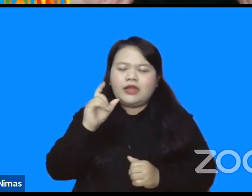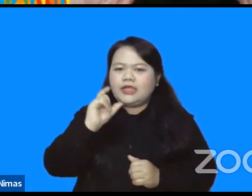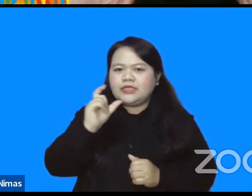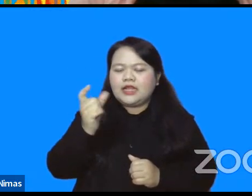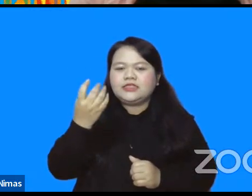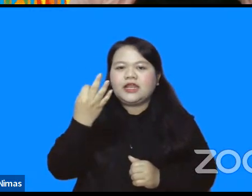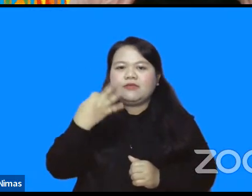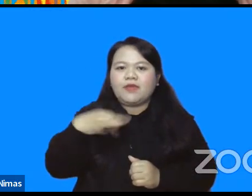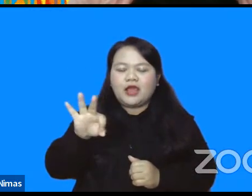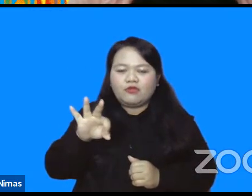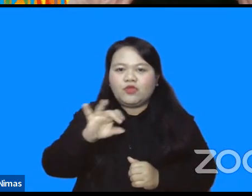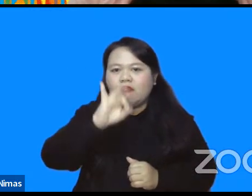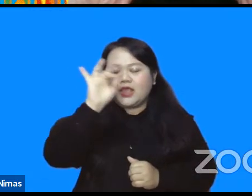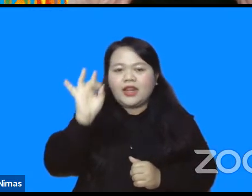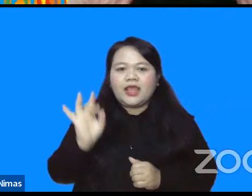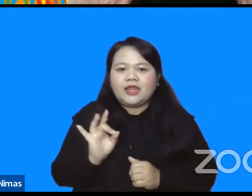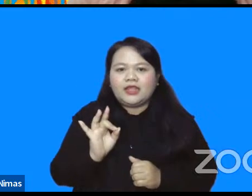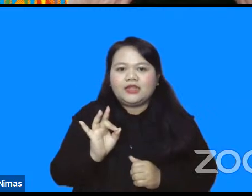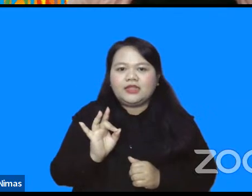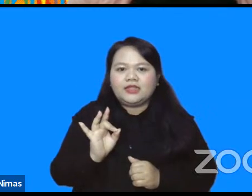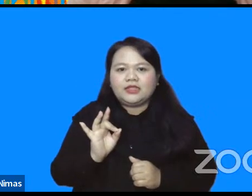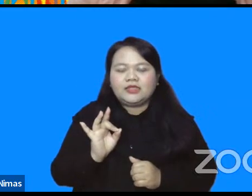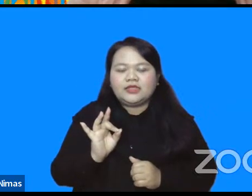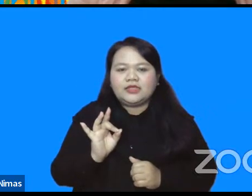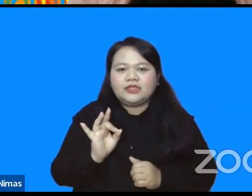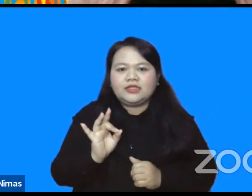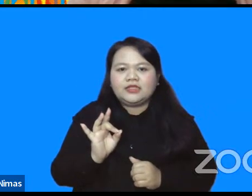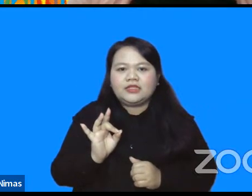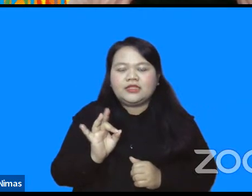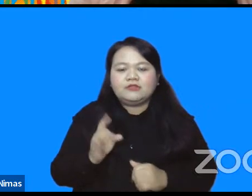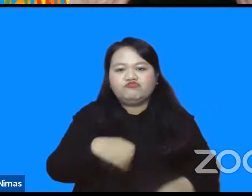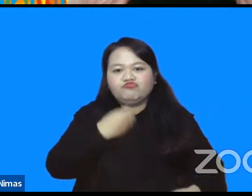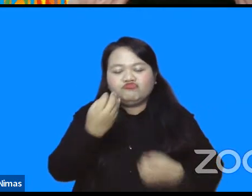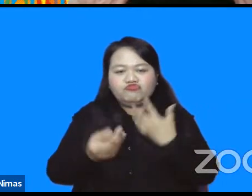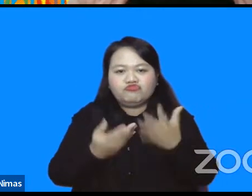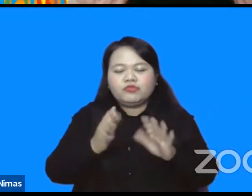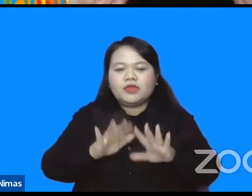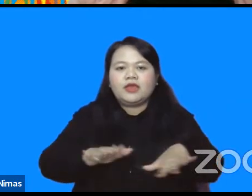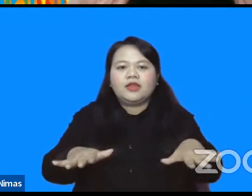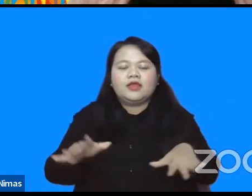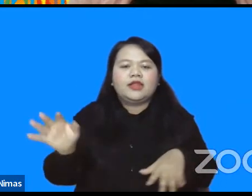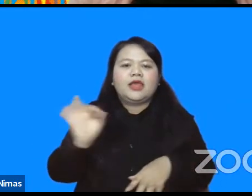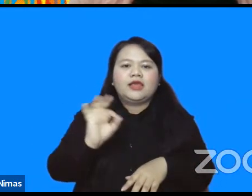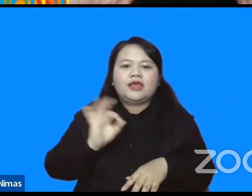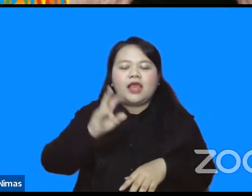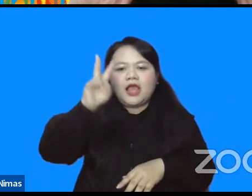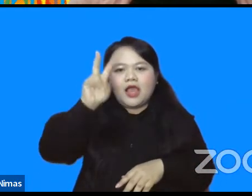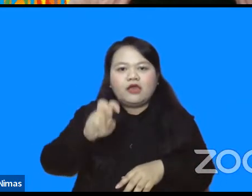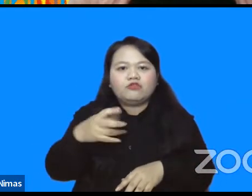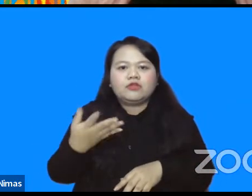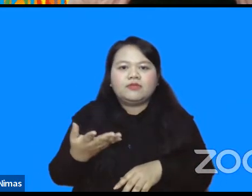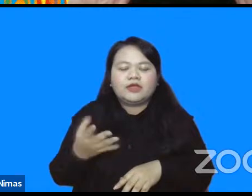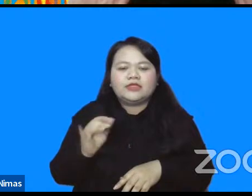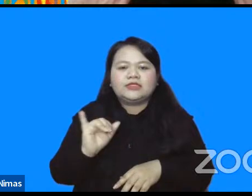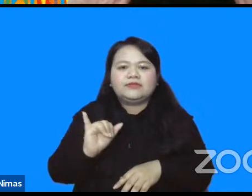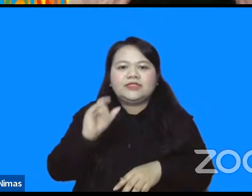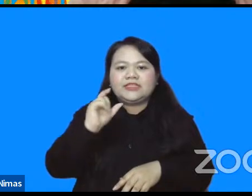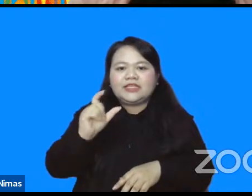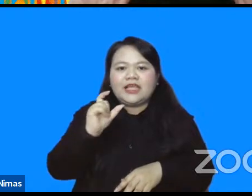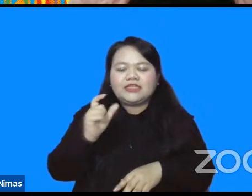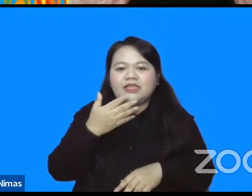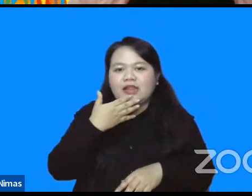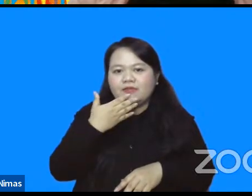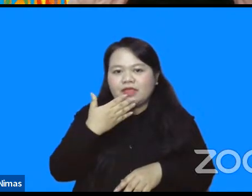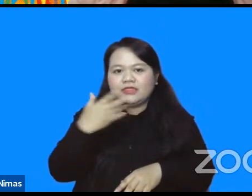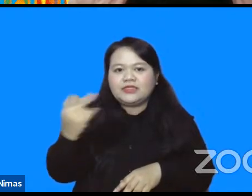baru nih, lain yang tidak menyampaikan suara anak ya, yang tidak harus seperti biasa